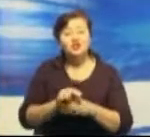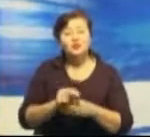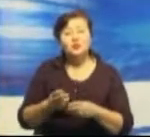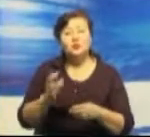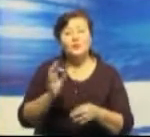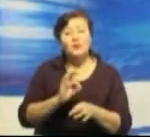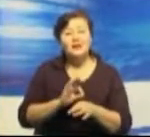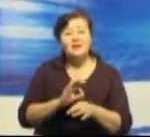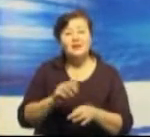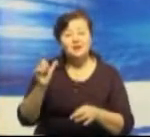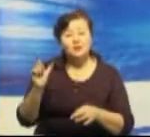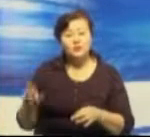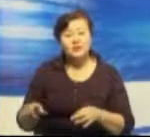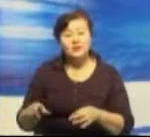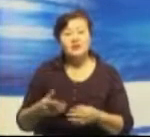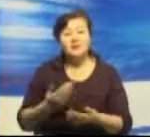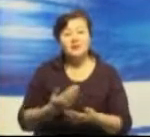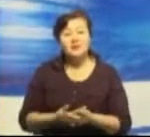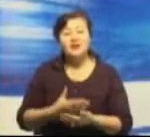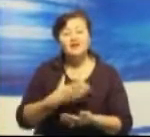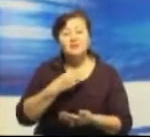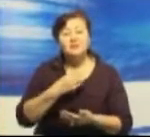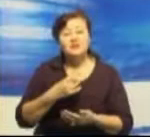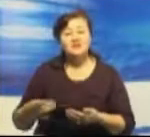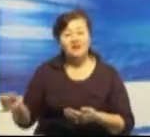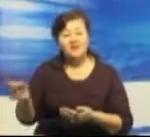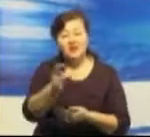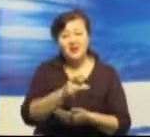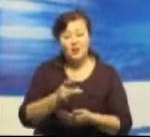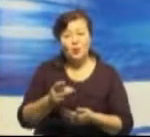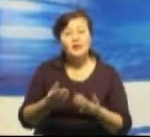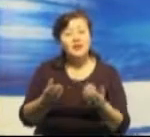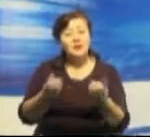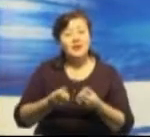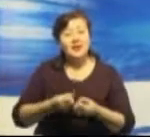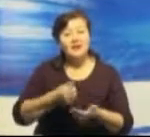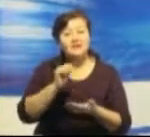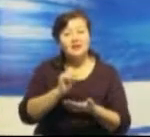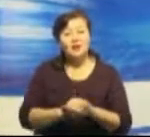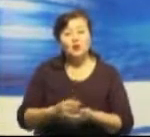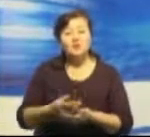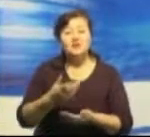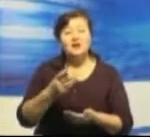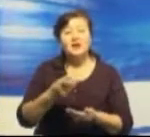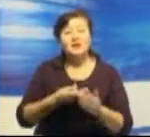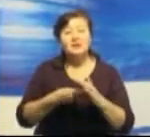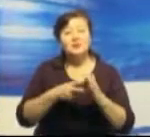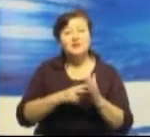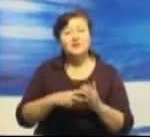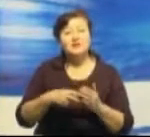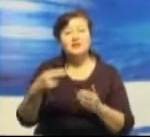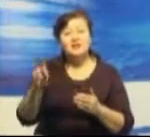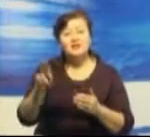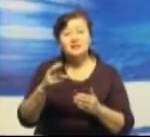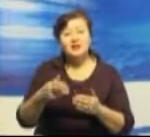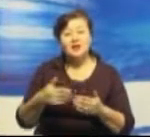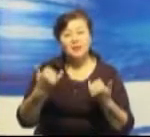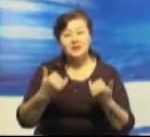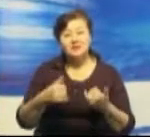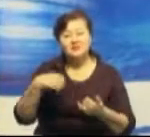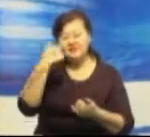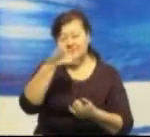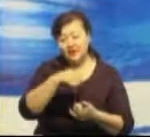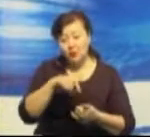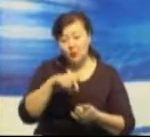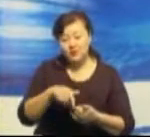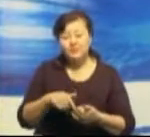экономического роста и устойчивого развития Семейского региона. Принятие этого документа запланировано на декабрь текущего года, и это вселяет большие